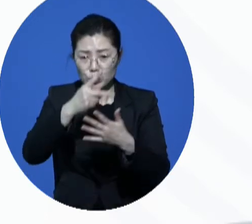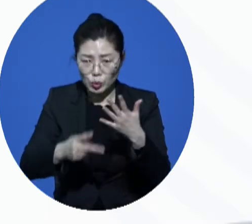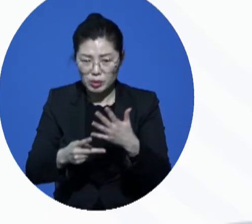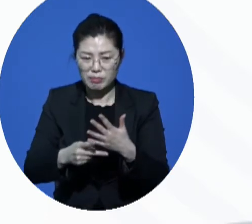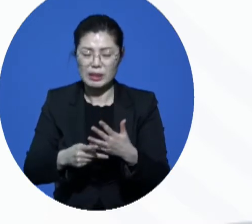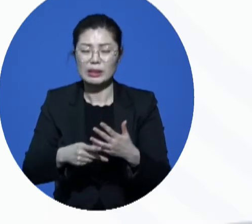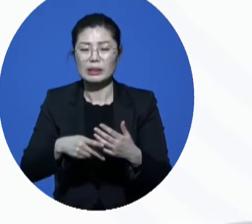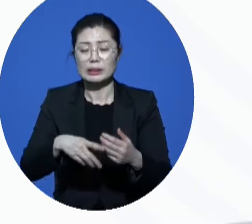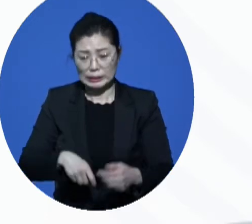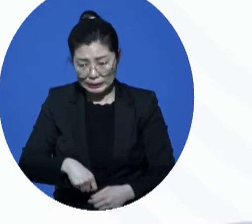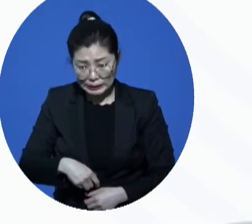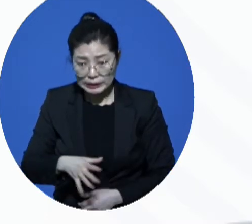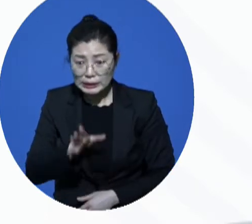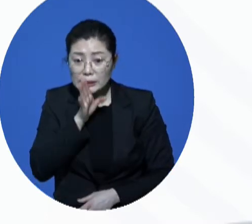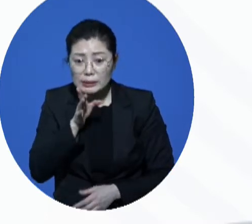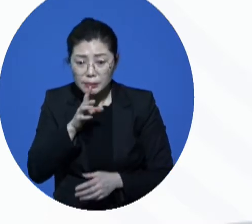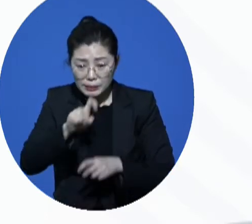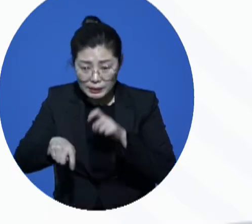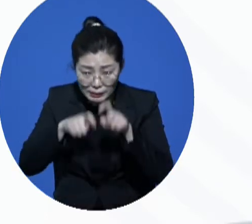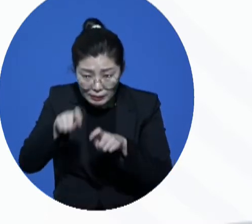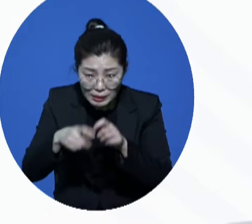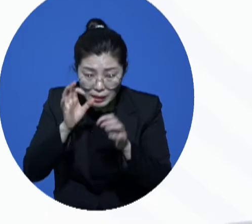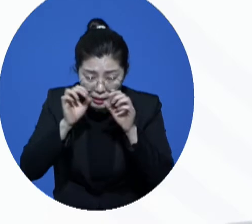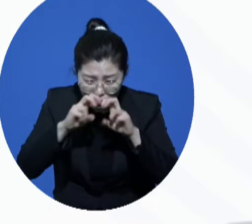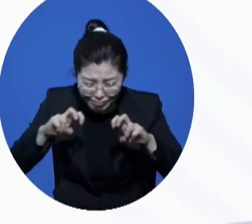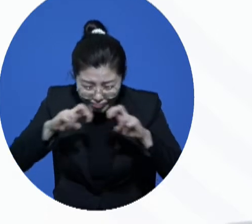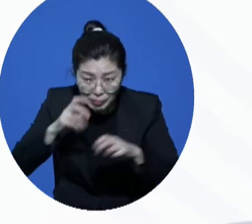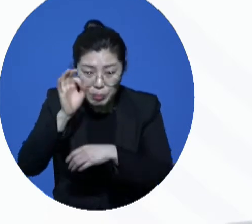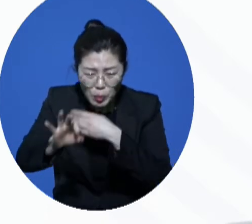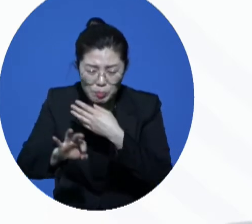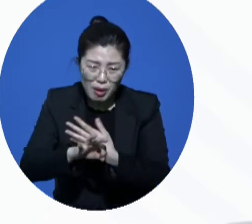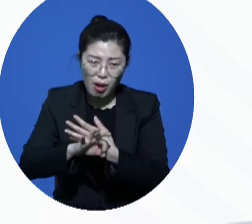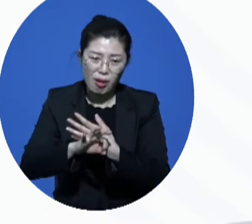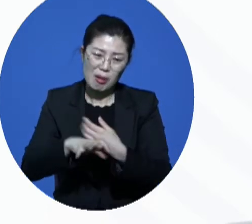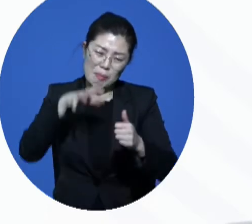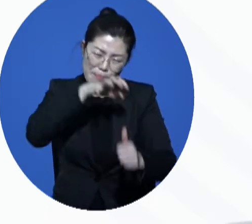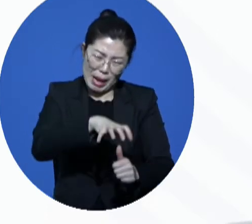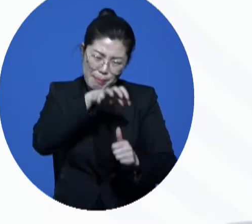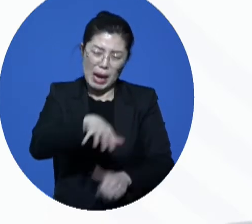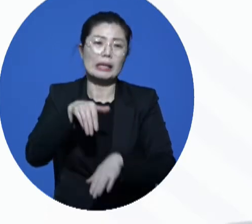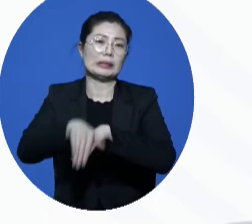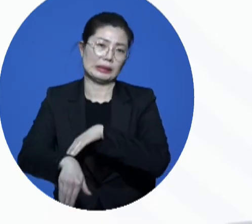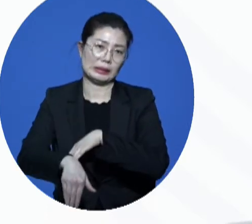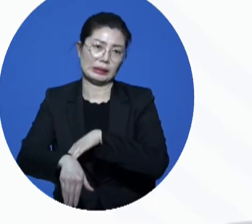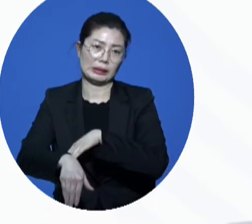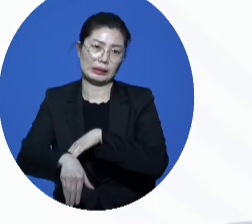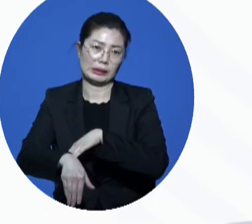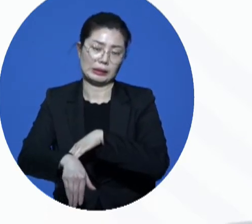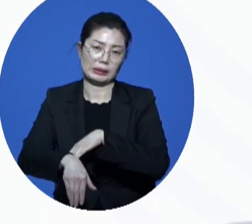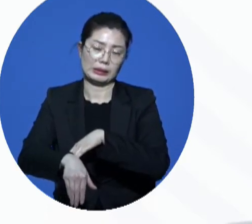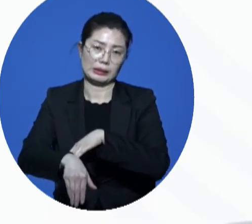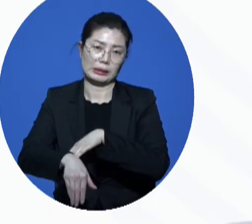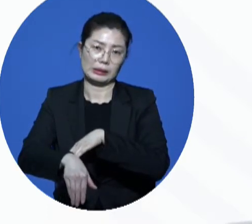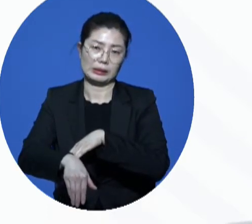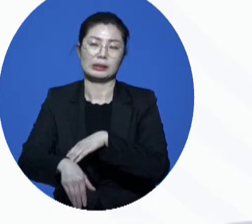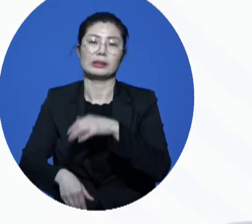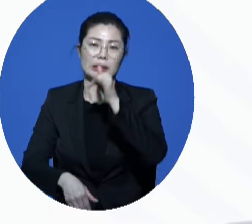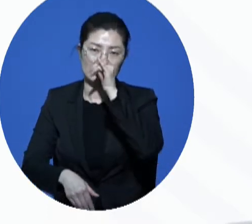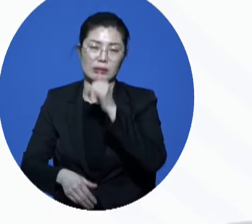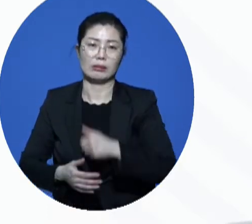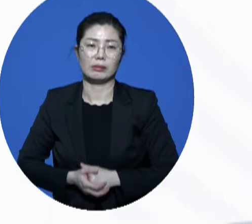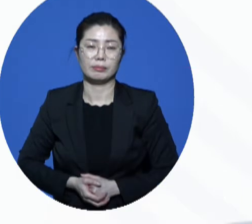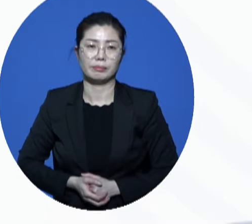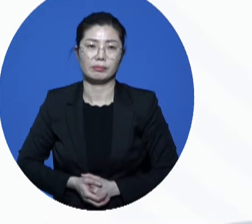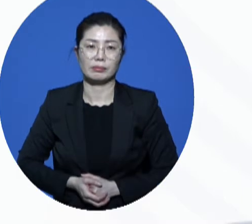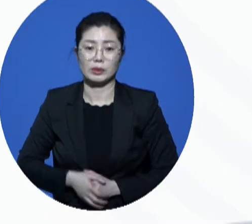통제와 감금이었고 전문가와 선생님, 사회복지사라는 역할을 하는 사람들은 치료와 관리자의 역할을 수행했다라는 것이